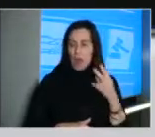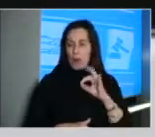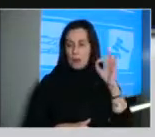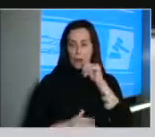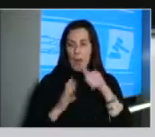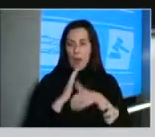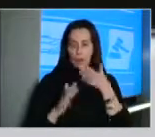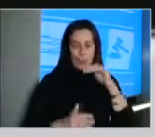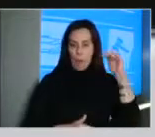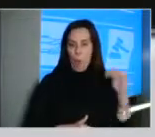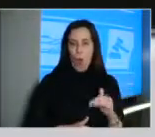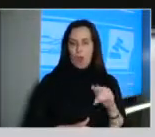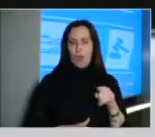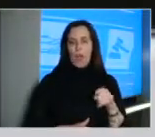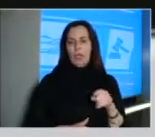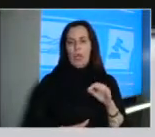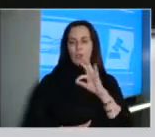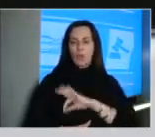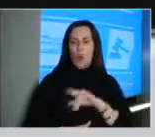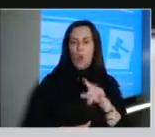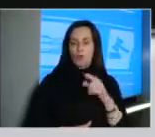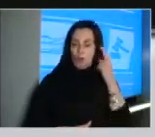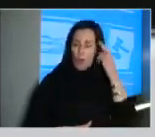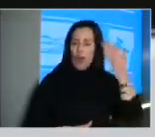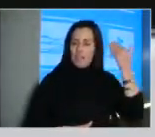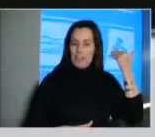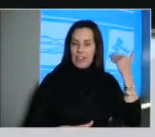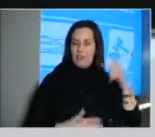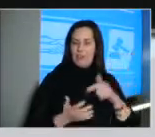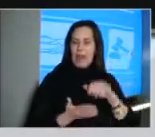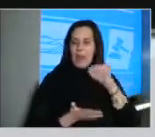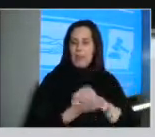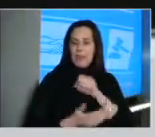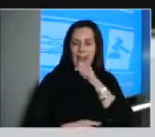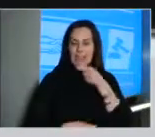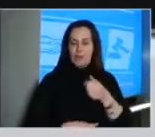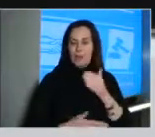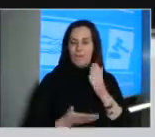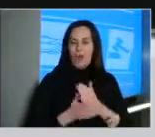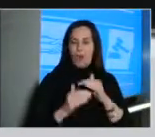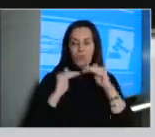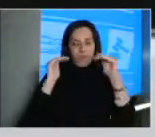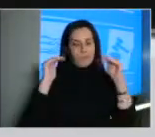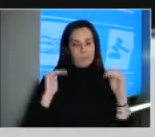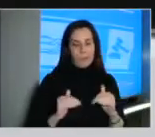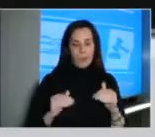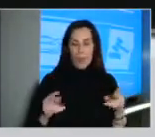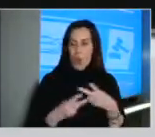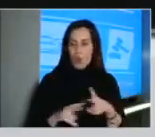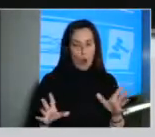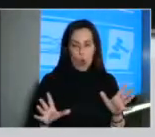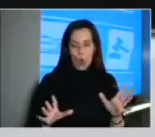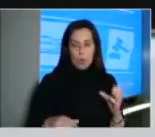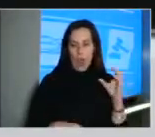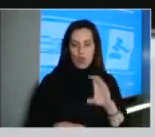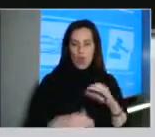בנק ישראל, כן? זאת אומרת, התשואות שחזו קודם כדי לממן את הקצבאות כבר לא יכולות להיות ממומנות על ידי